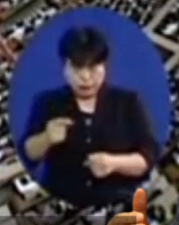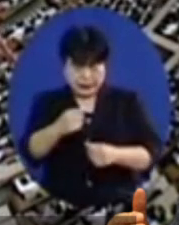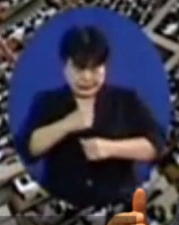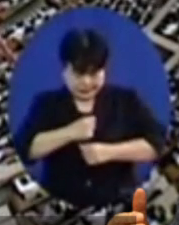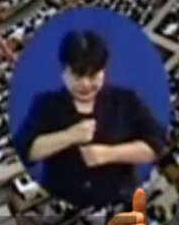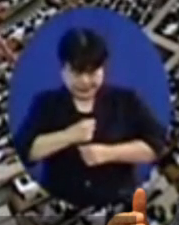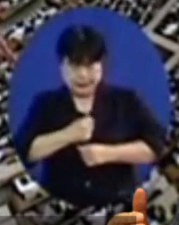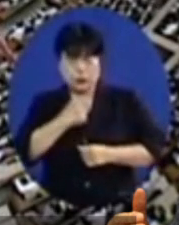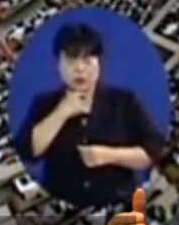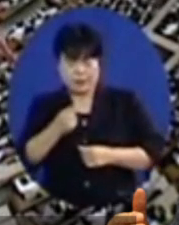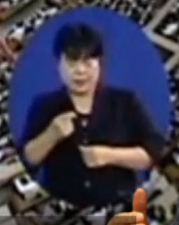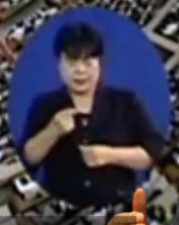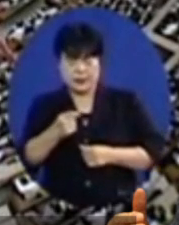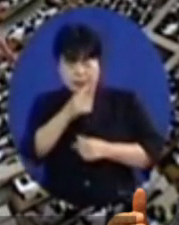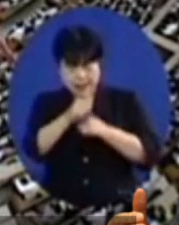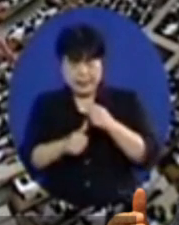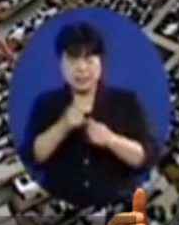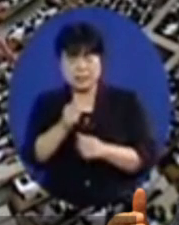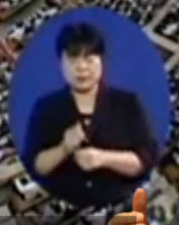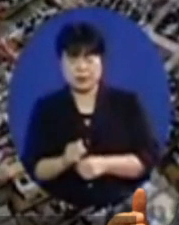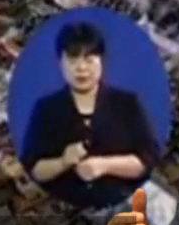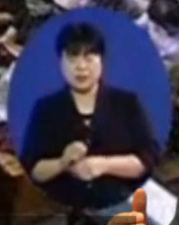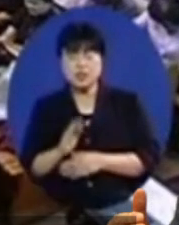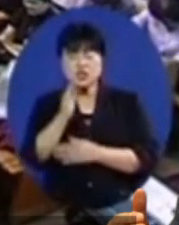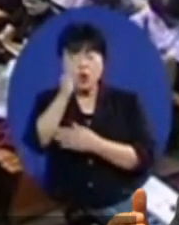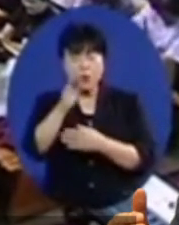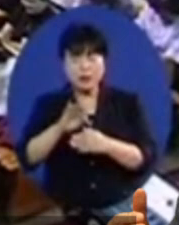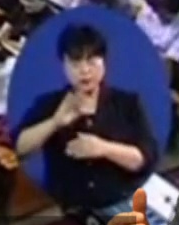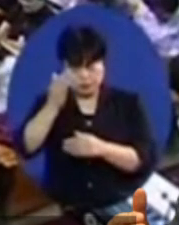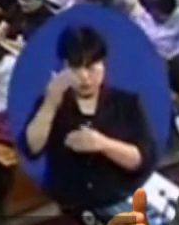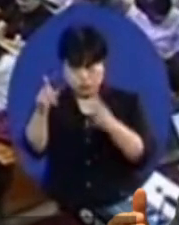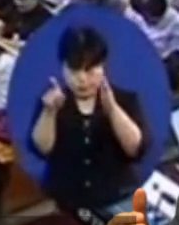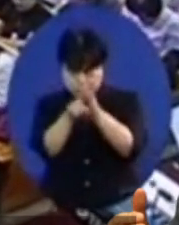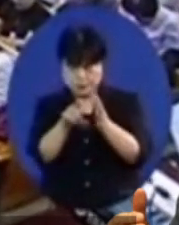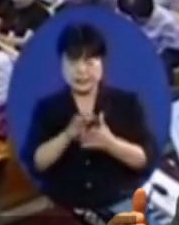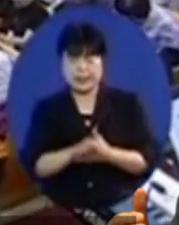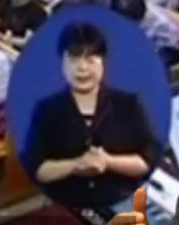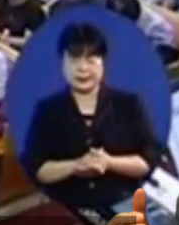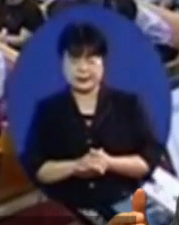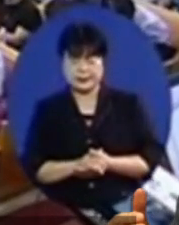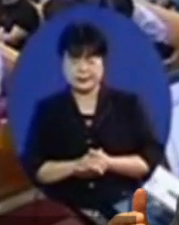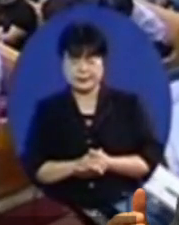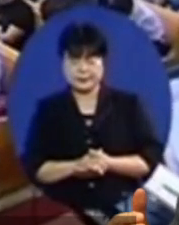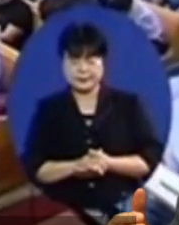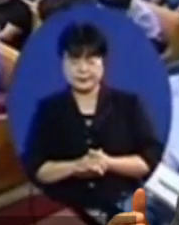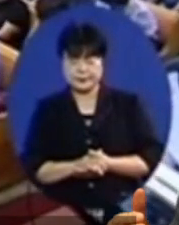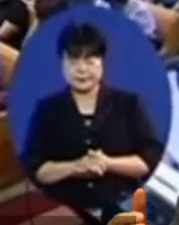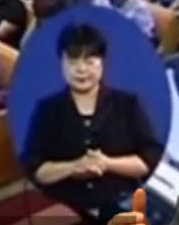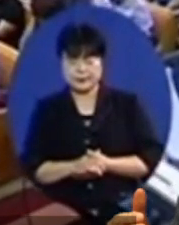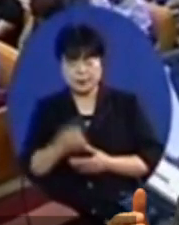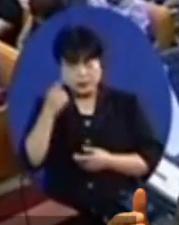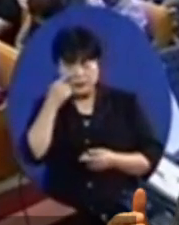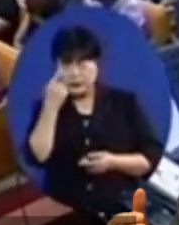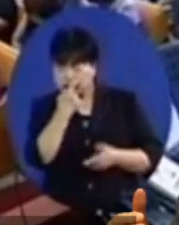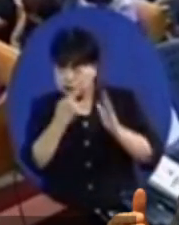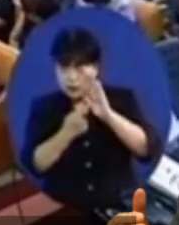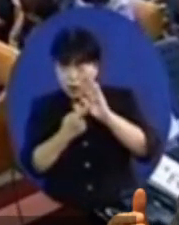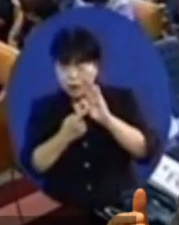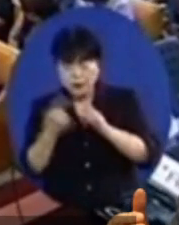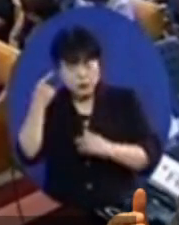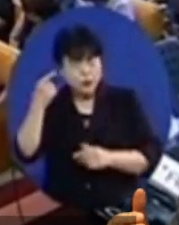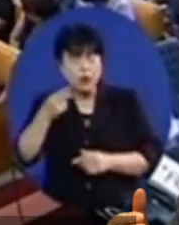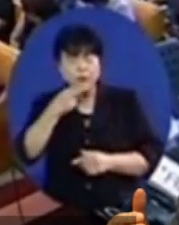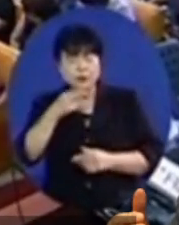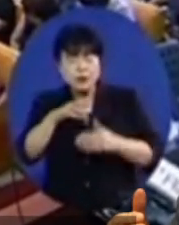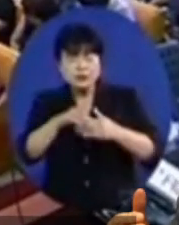지키고 나가면 하나님의 능력과 영광이 넘쳐날 것을 믿습니다. 은혜는 아무 증거 안 보이고 교회는 아무 소리 안